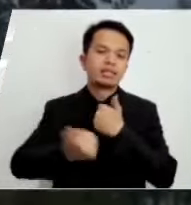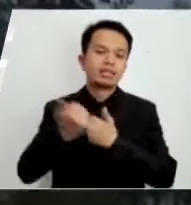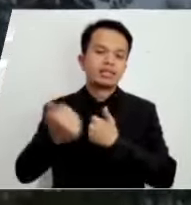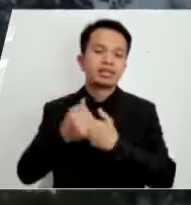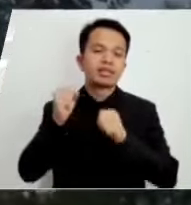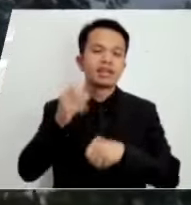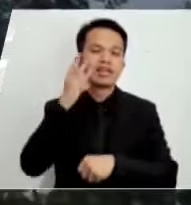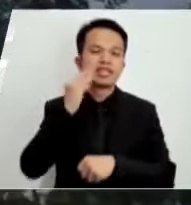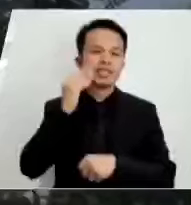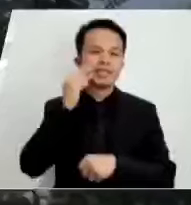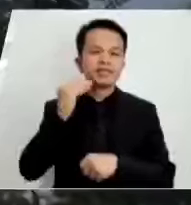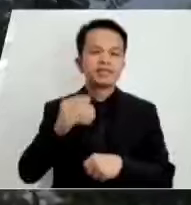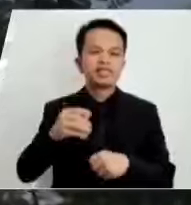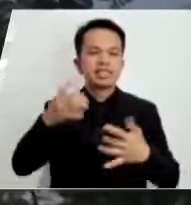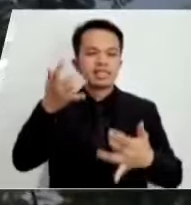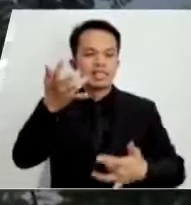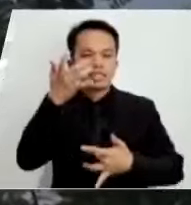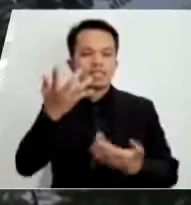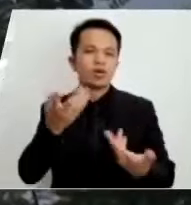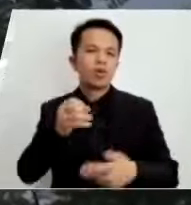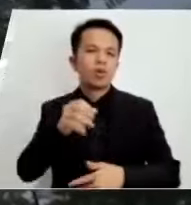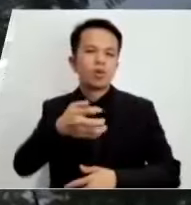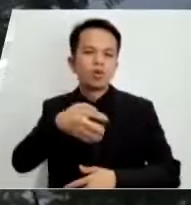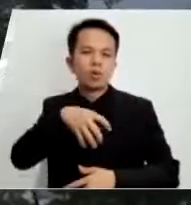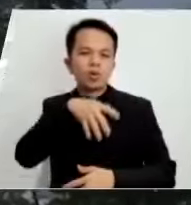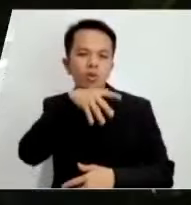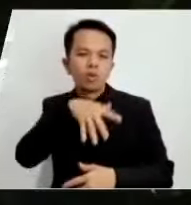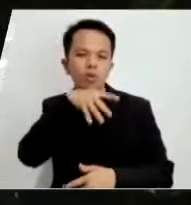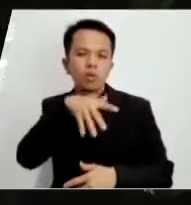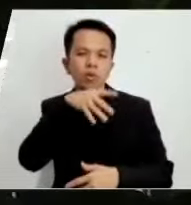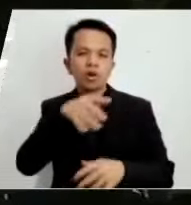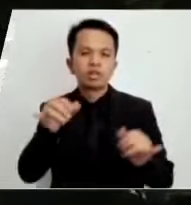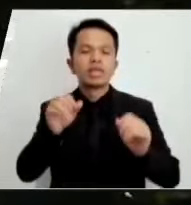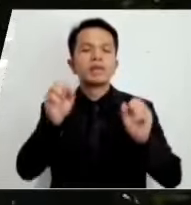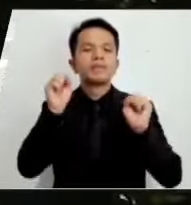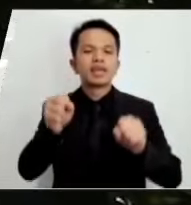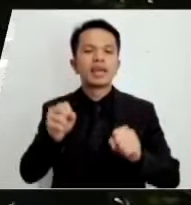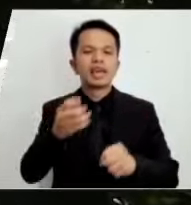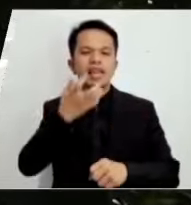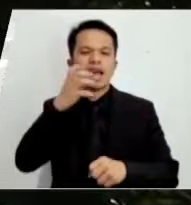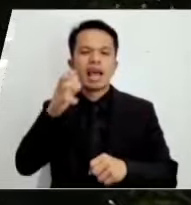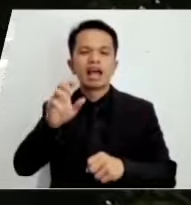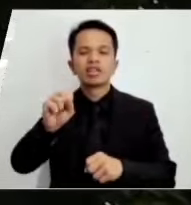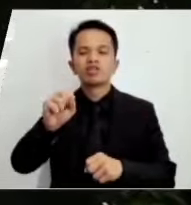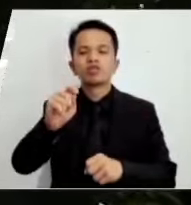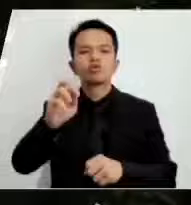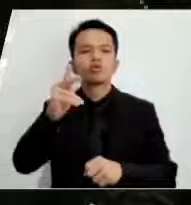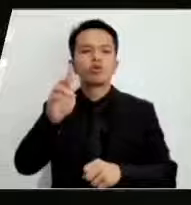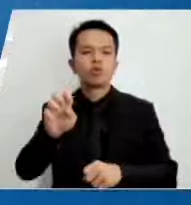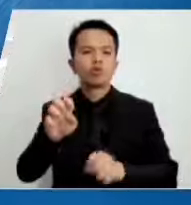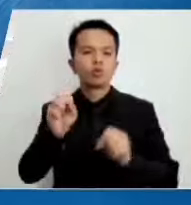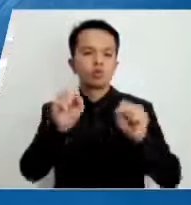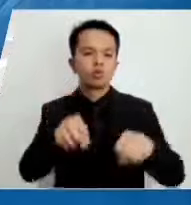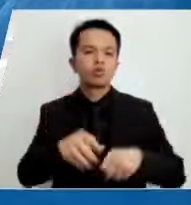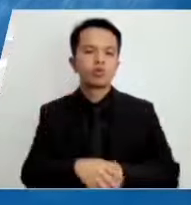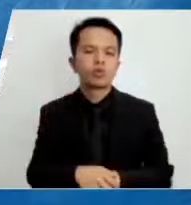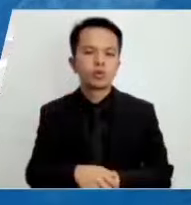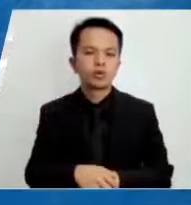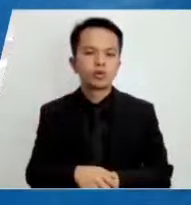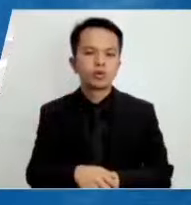cramps at heat exhaustion at maaari ring magka heat stroke hindi pa opisyal na idineklara ang pagsisimula ng tag-init